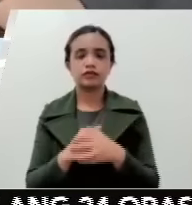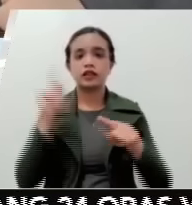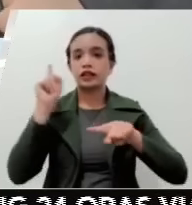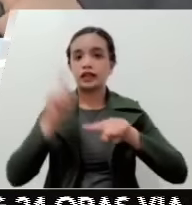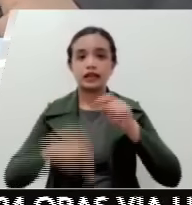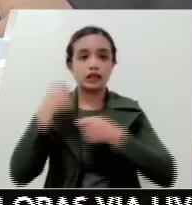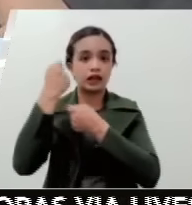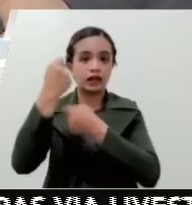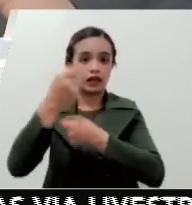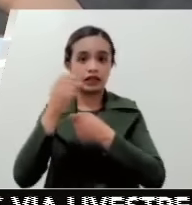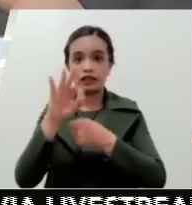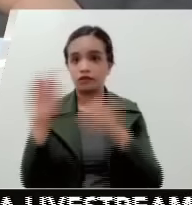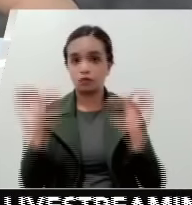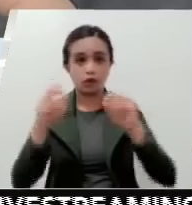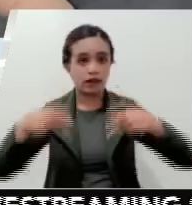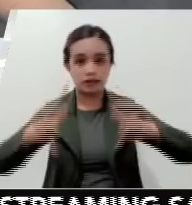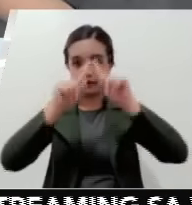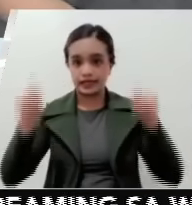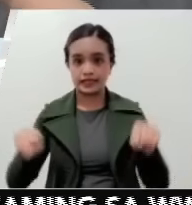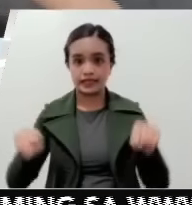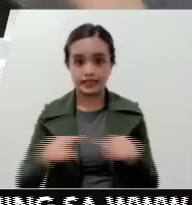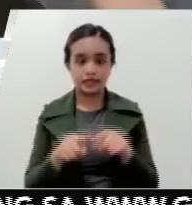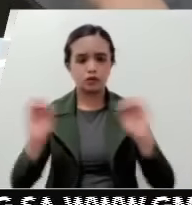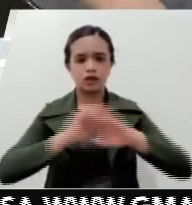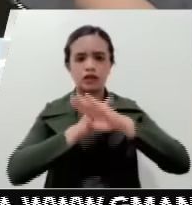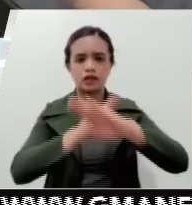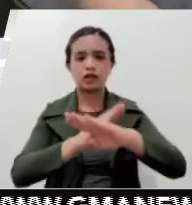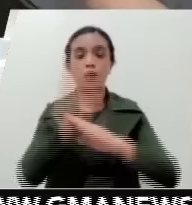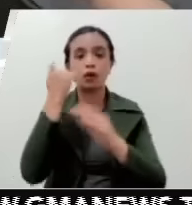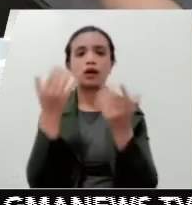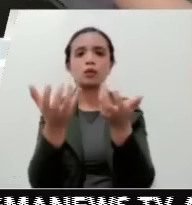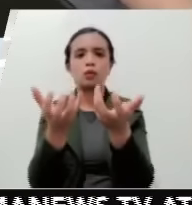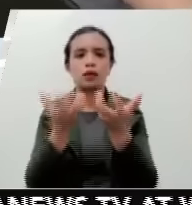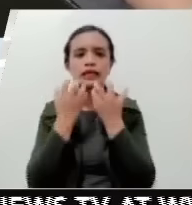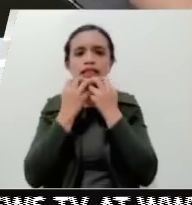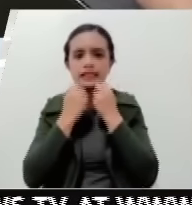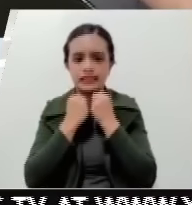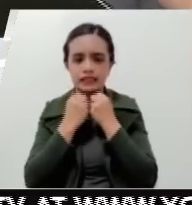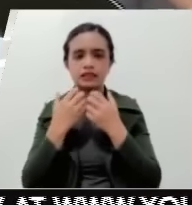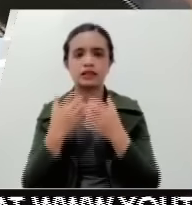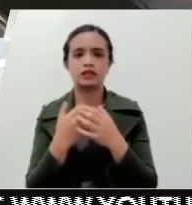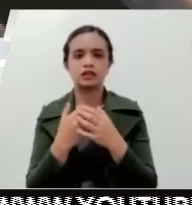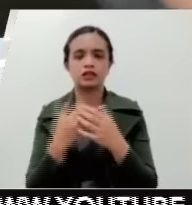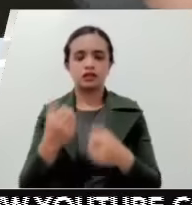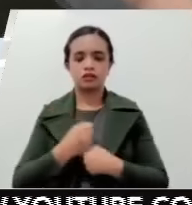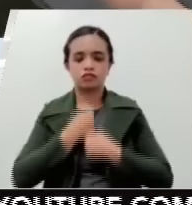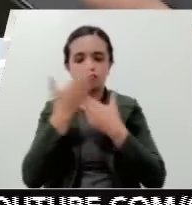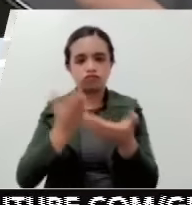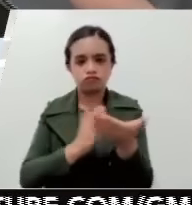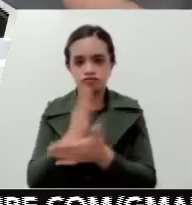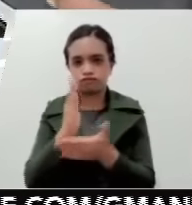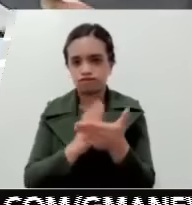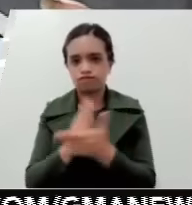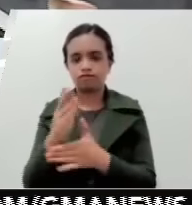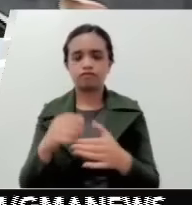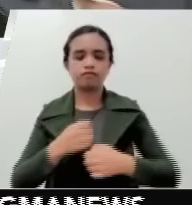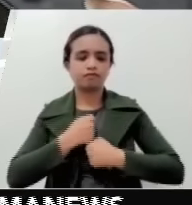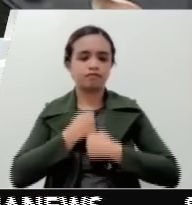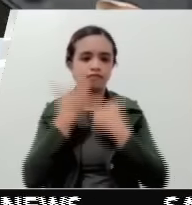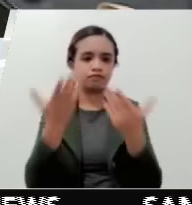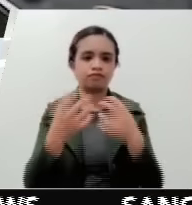tayong pipigilan na mag-rally because we would like to preserve the right to freedom of expression and freedom of assembly, which